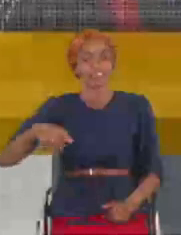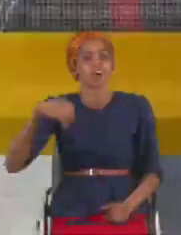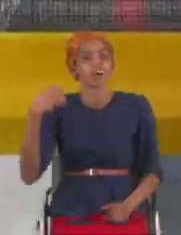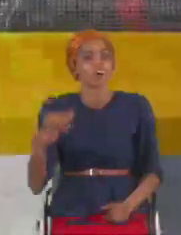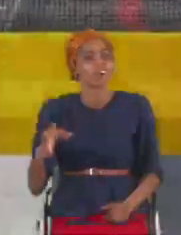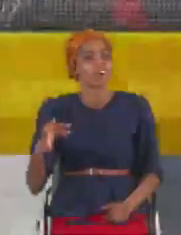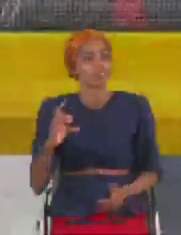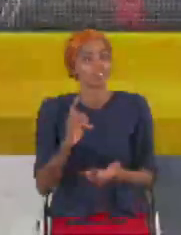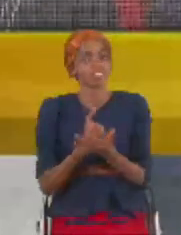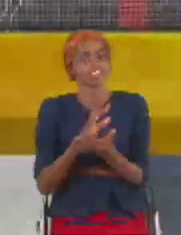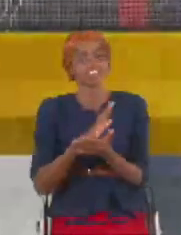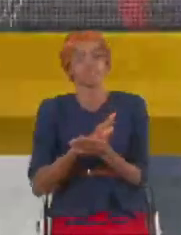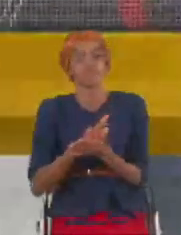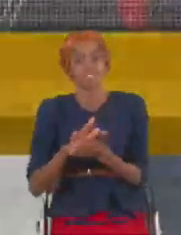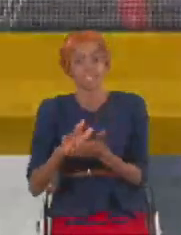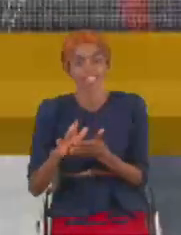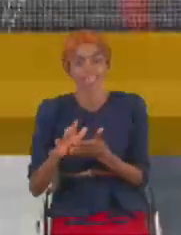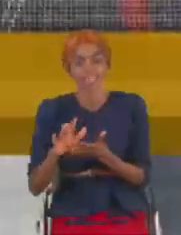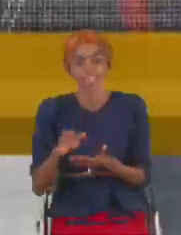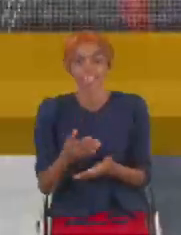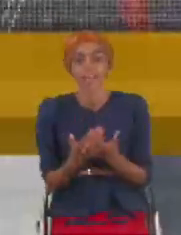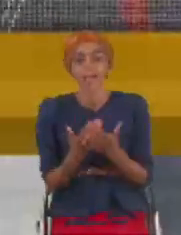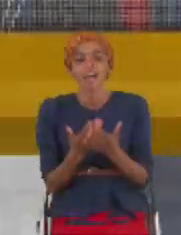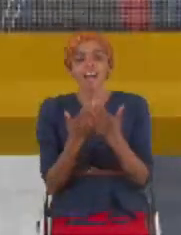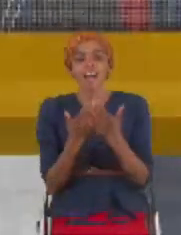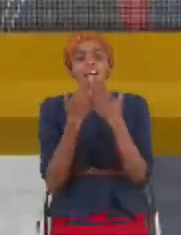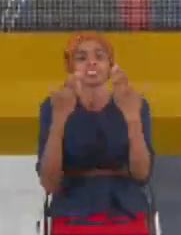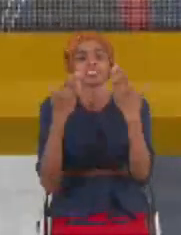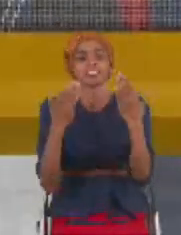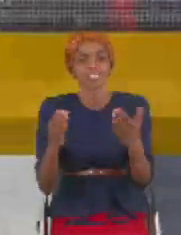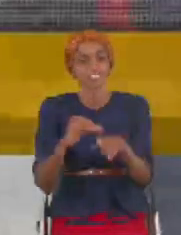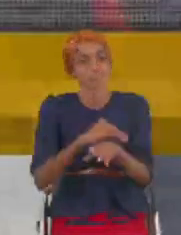des ministres divinement apprécié